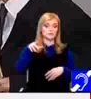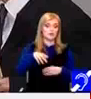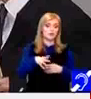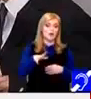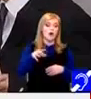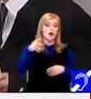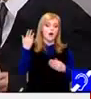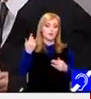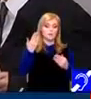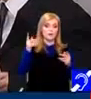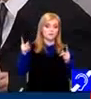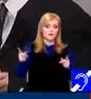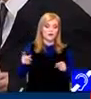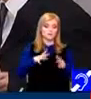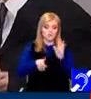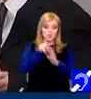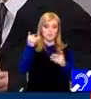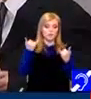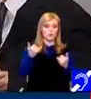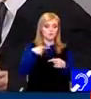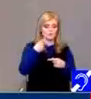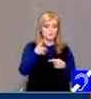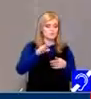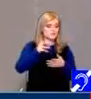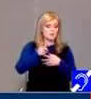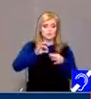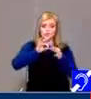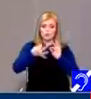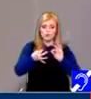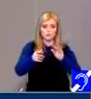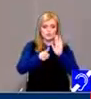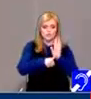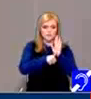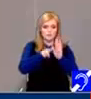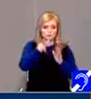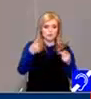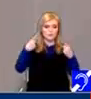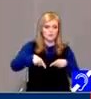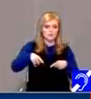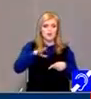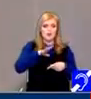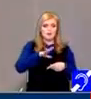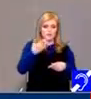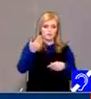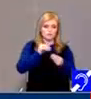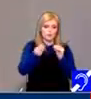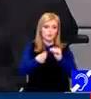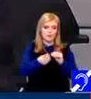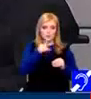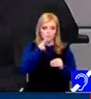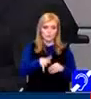oficială. Mandatul se anunță încă de acum a fi cel mai dificil dintre toate după 6 luni de blocaj în căutarea unei majorități